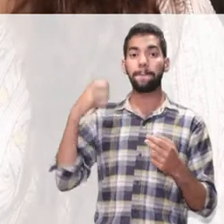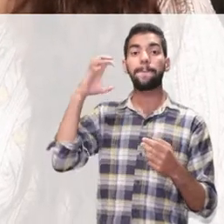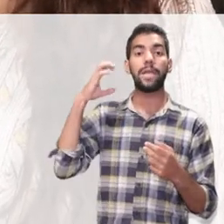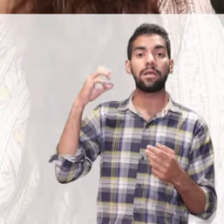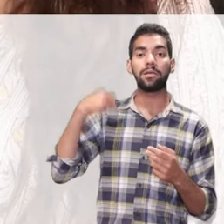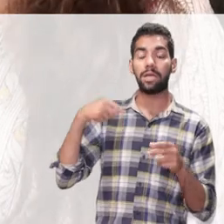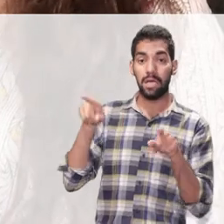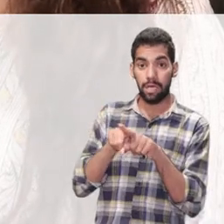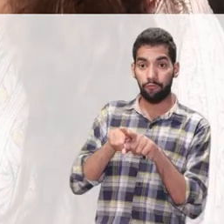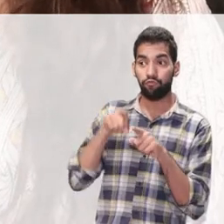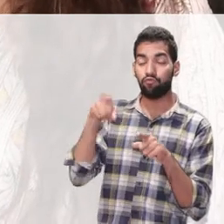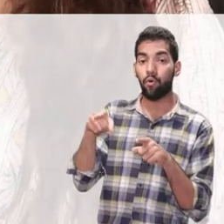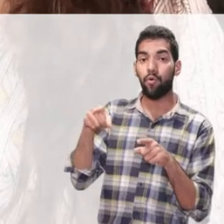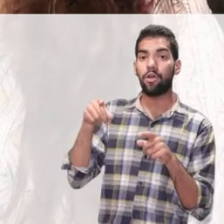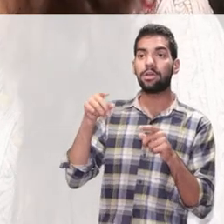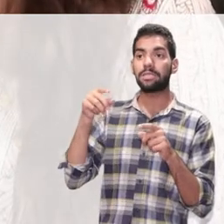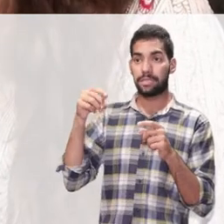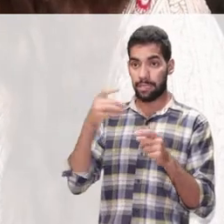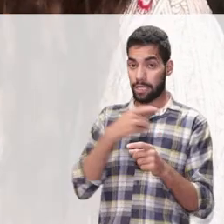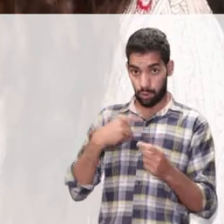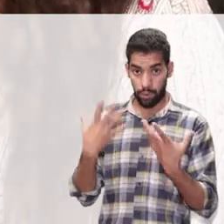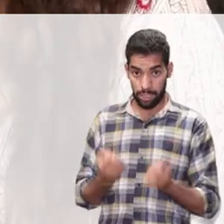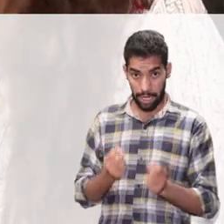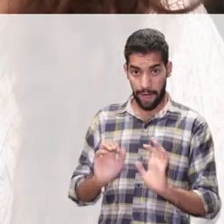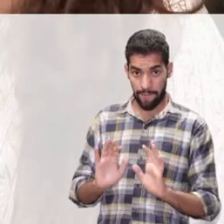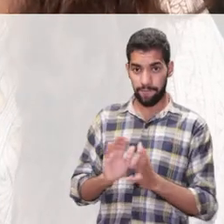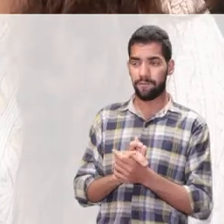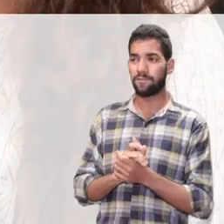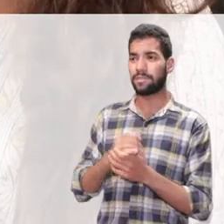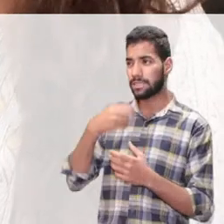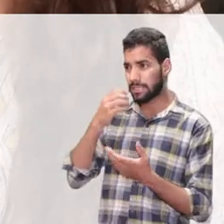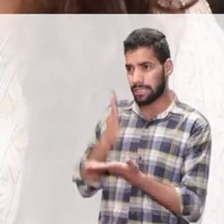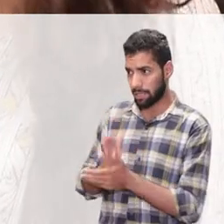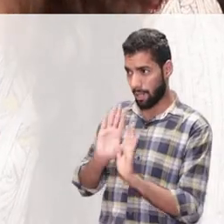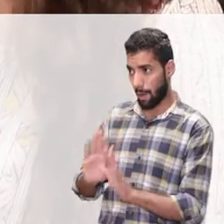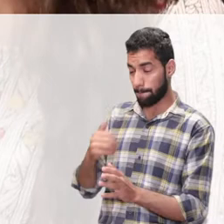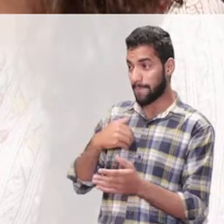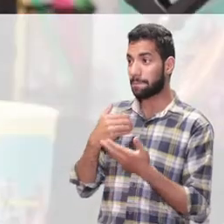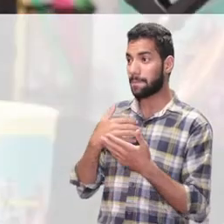टॉर्च लाइट सो आईएफ यू हैव विड्रॉन आफ्टर एवरी टर्न आफ क्लांस गेम इन